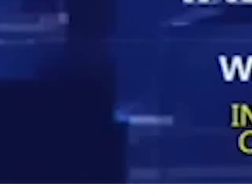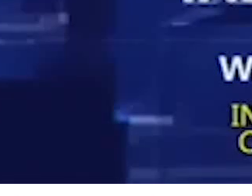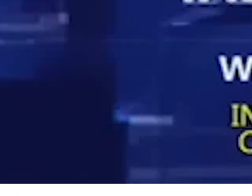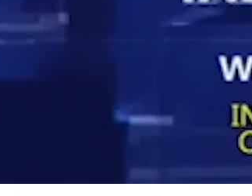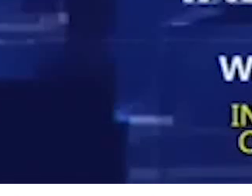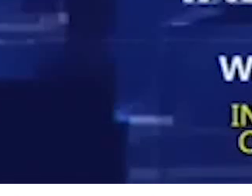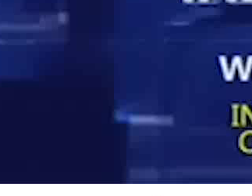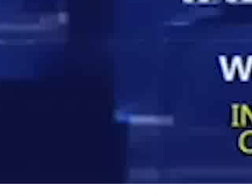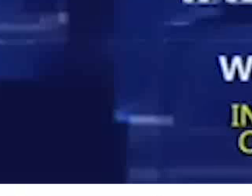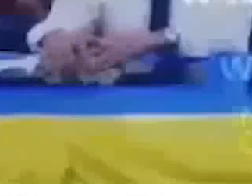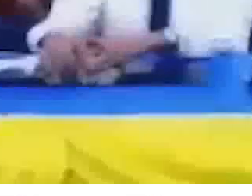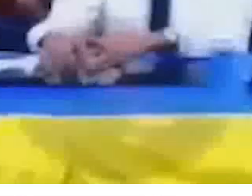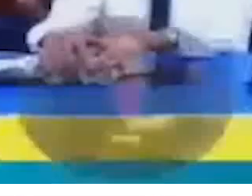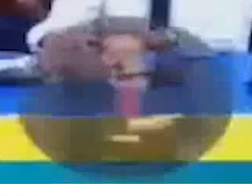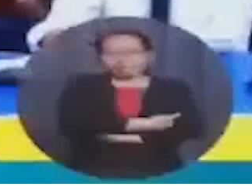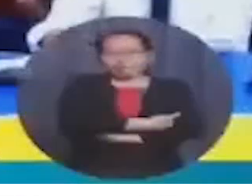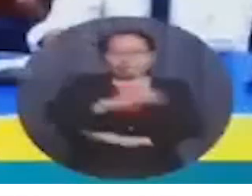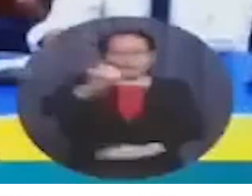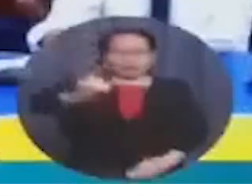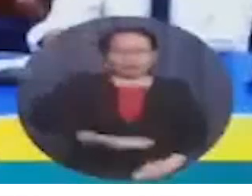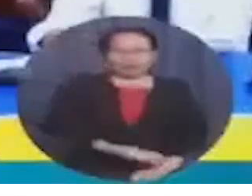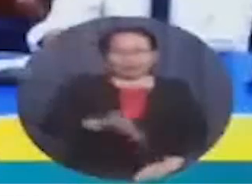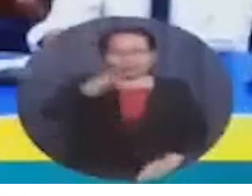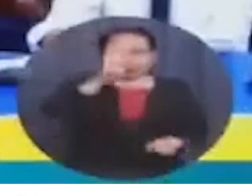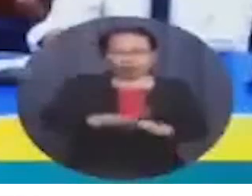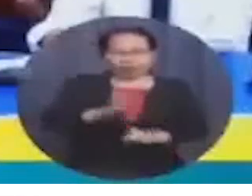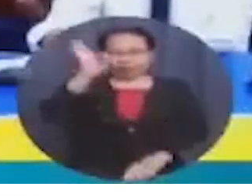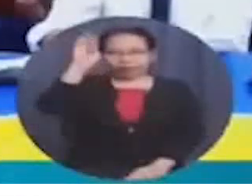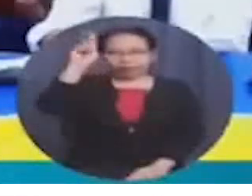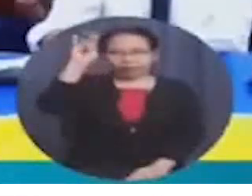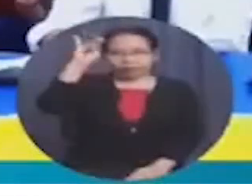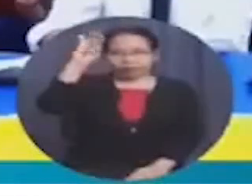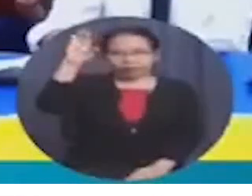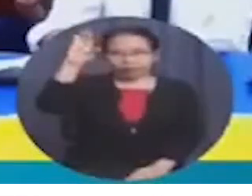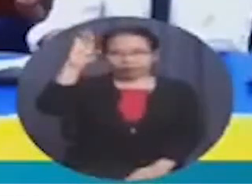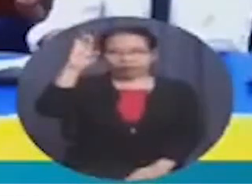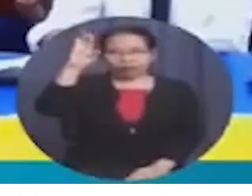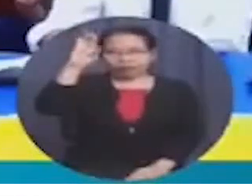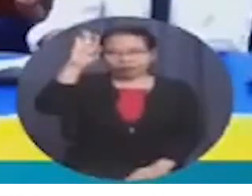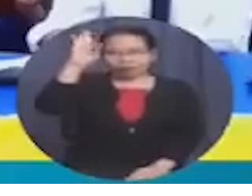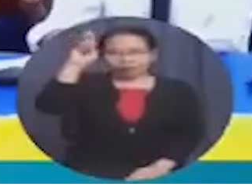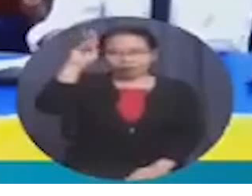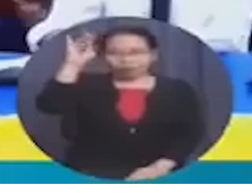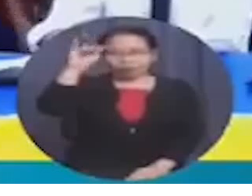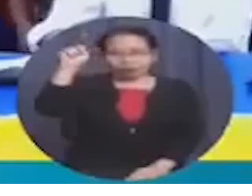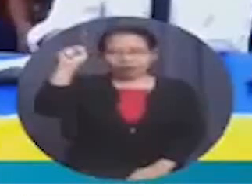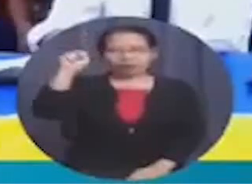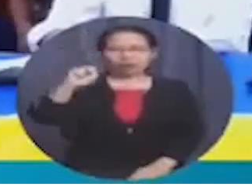Inaanyayahan kita, kapatid na Francis, yung indoctrination, yun ang pag-aaral ng doktrina ni